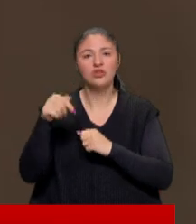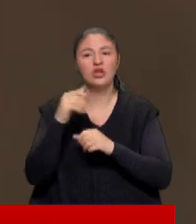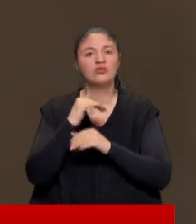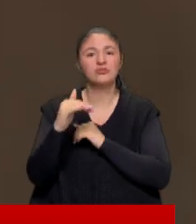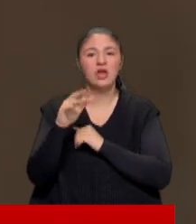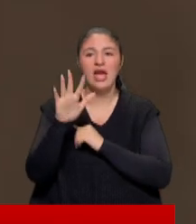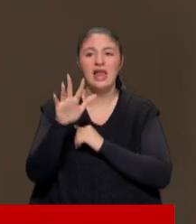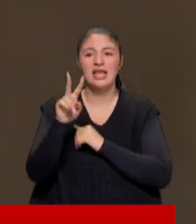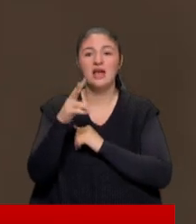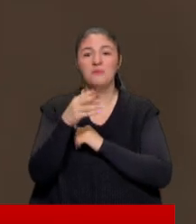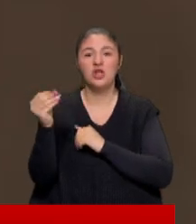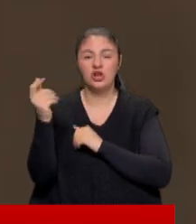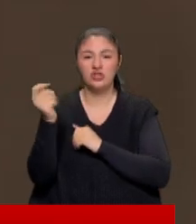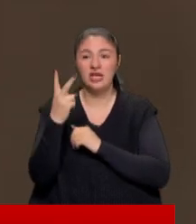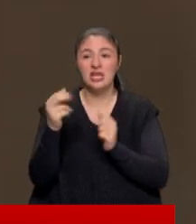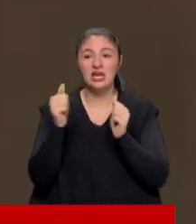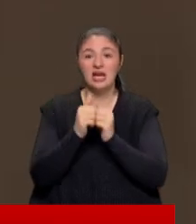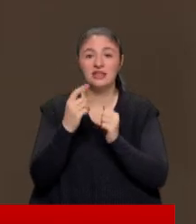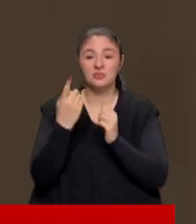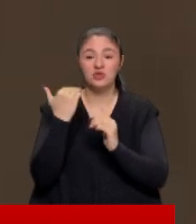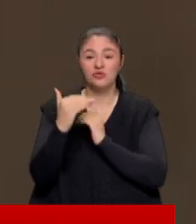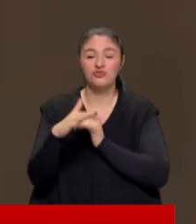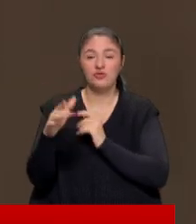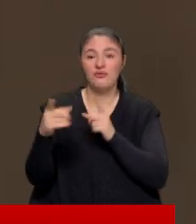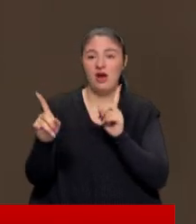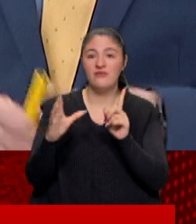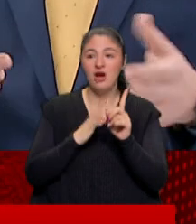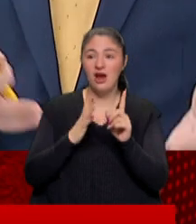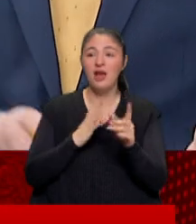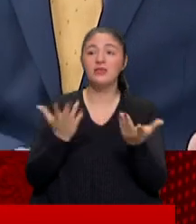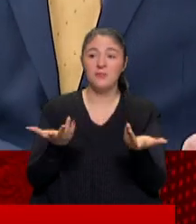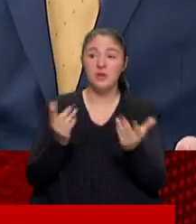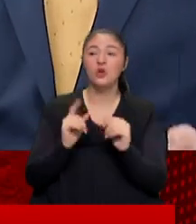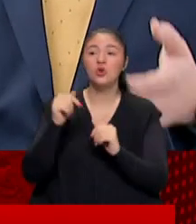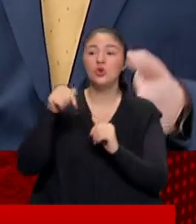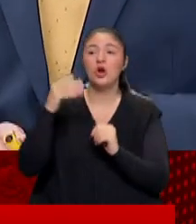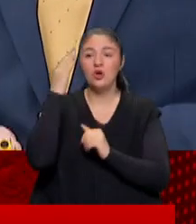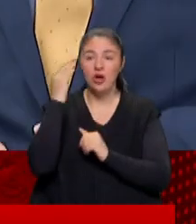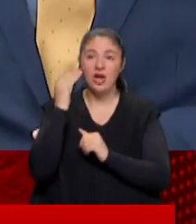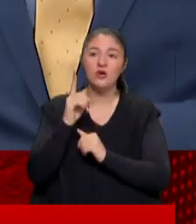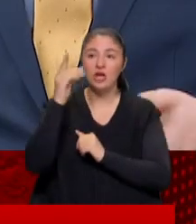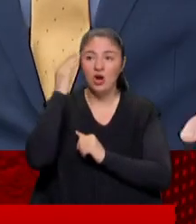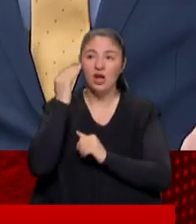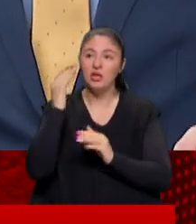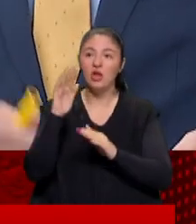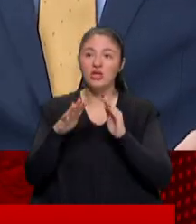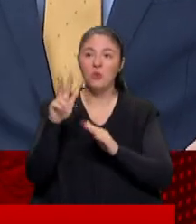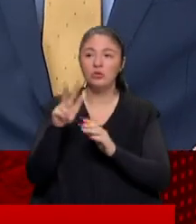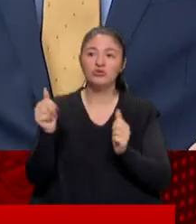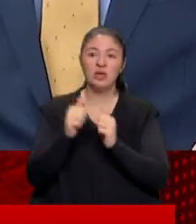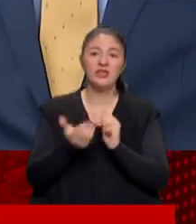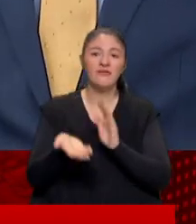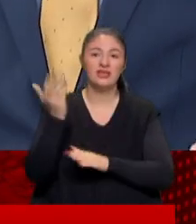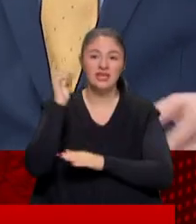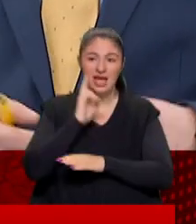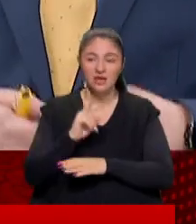nüfusuysa 52 milyon. Yani iki katı bir nüfus farkı var. Ve tabii Güney Kore, Kuzey Kore'den yaklaşık 30 kat daha